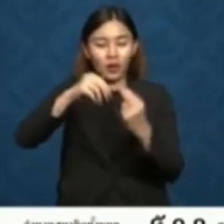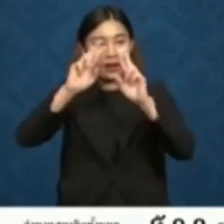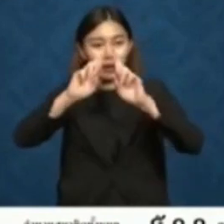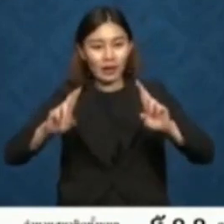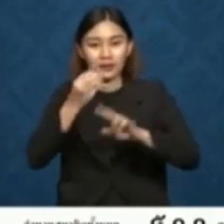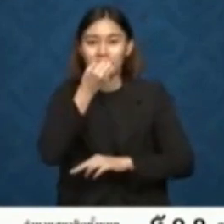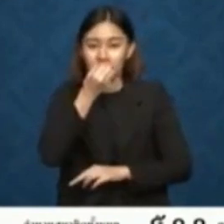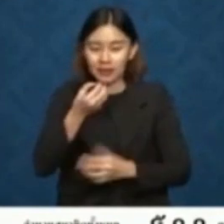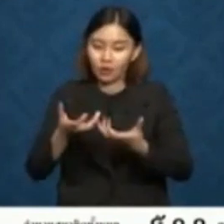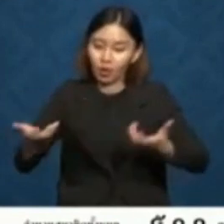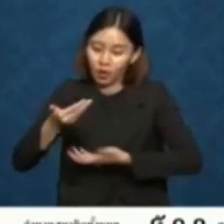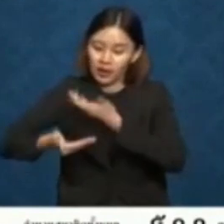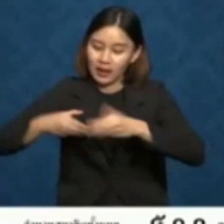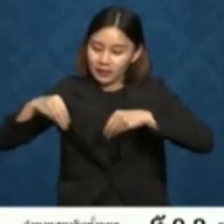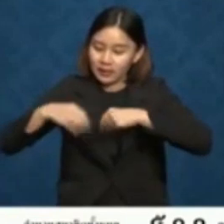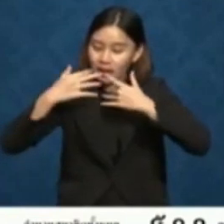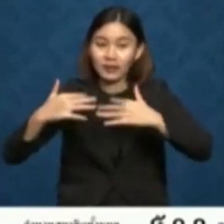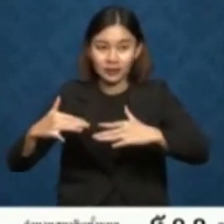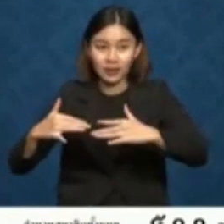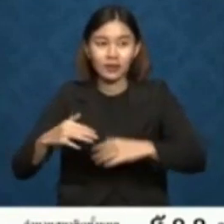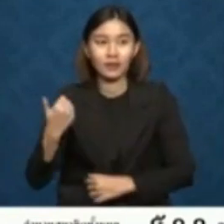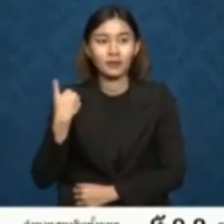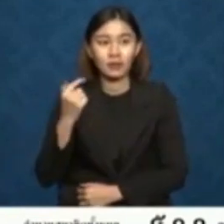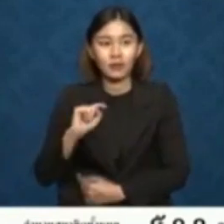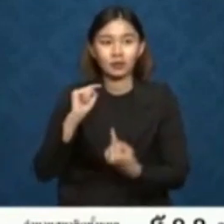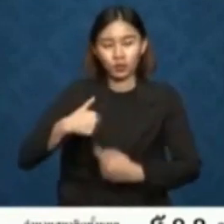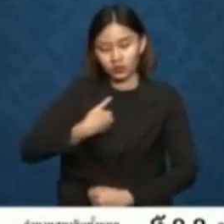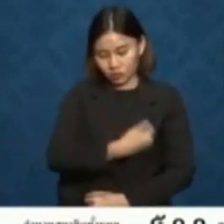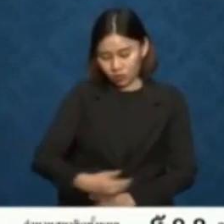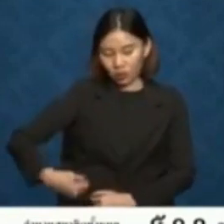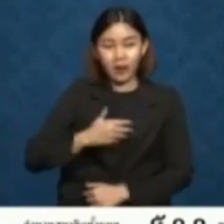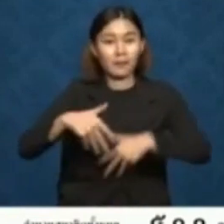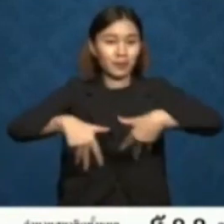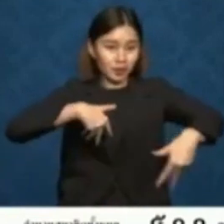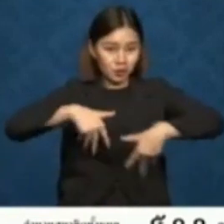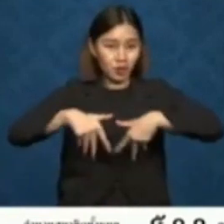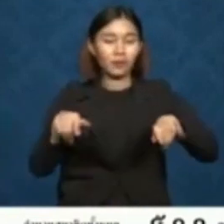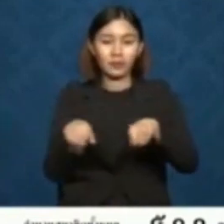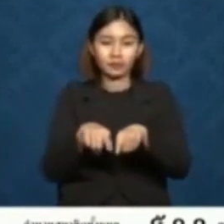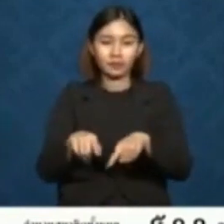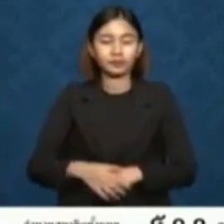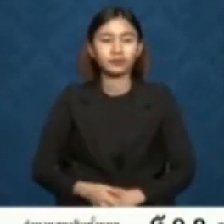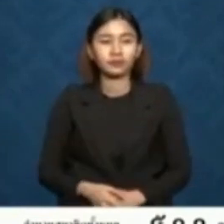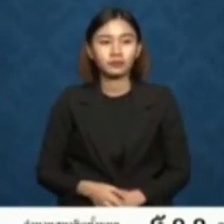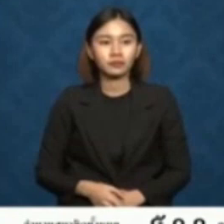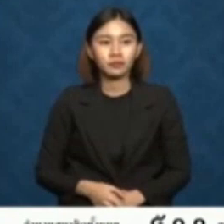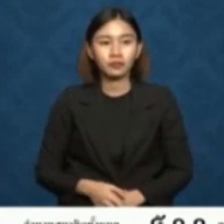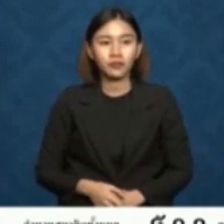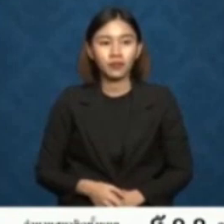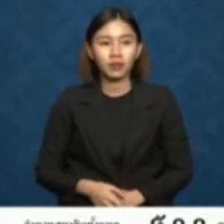นะครับธุรกิจร้านอาหารและร้านค้าเลียบชายฝั่งครับและรวมถึงด้านสุขภาพของพี่น้องประชาช